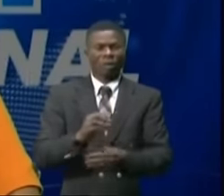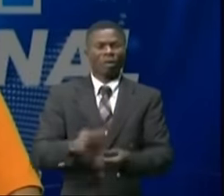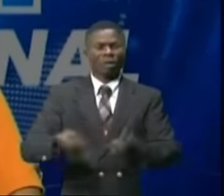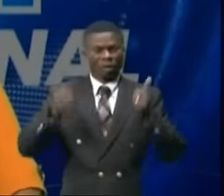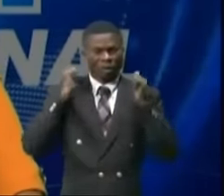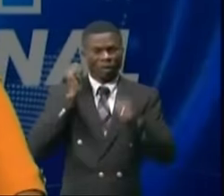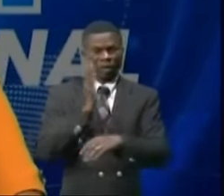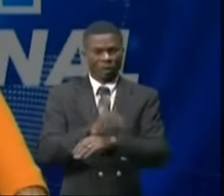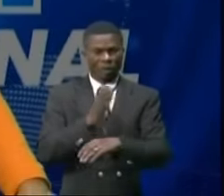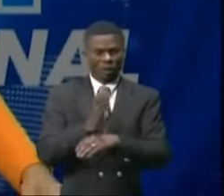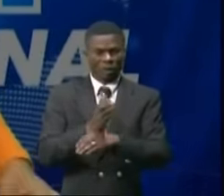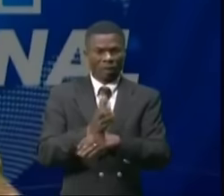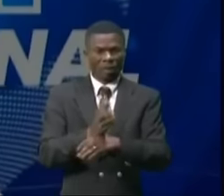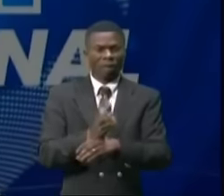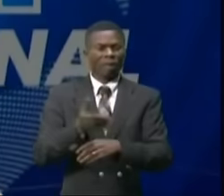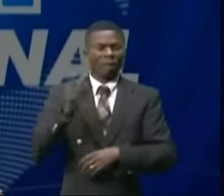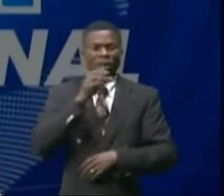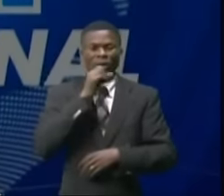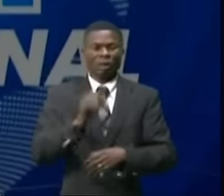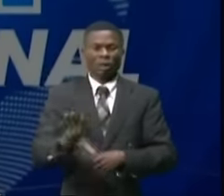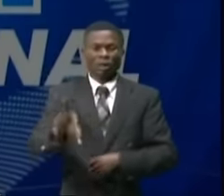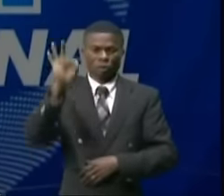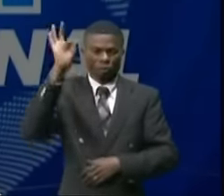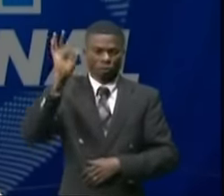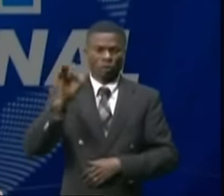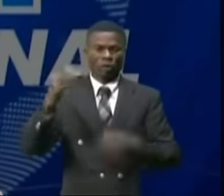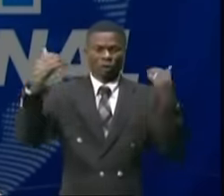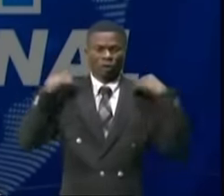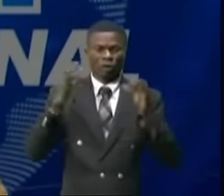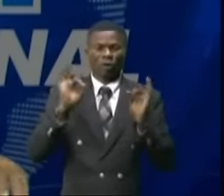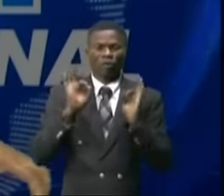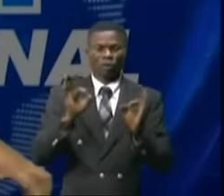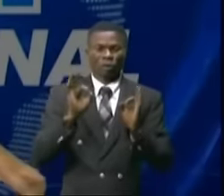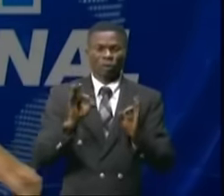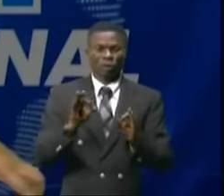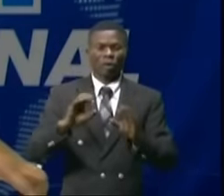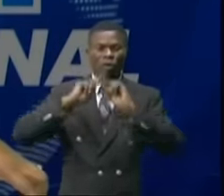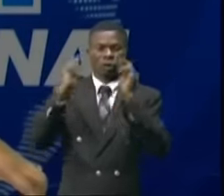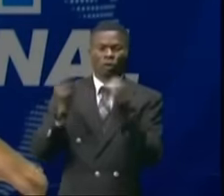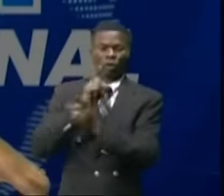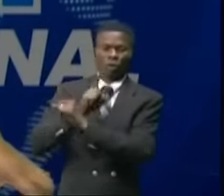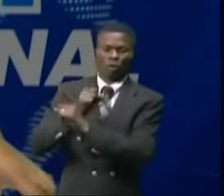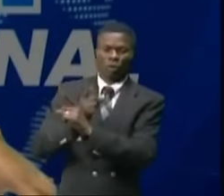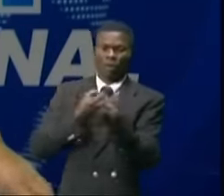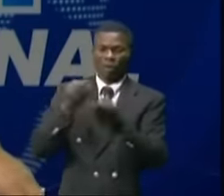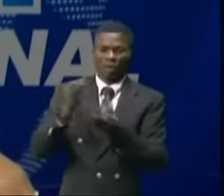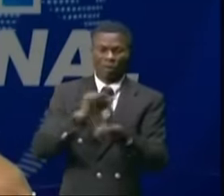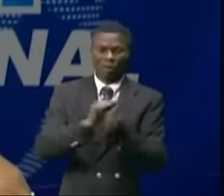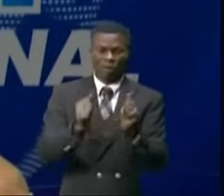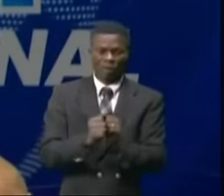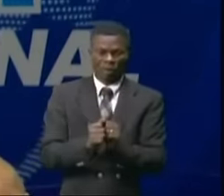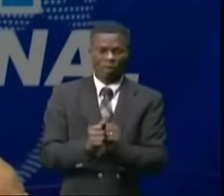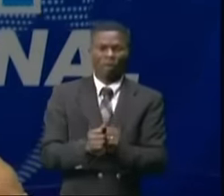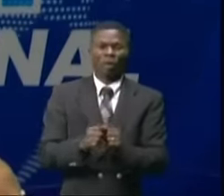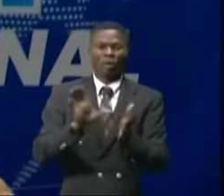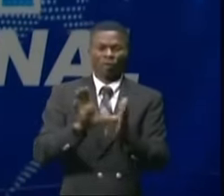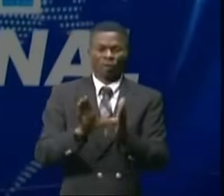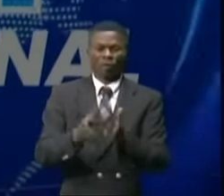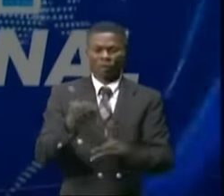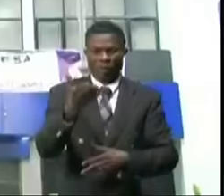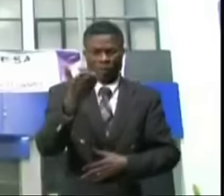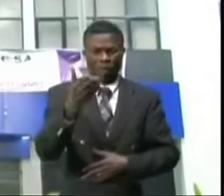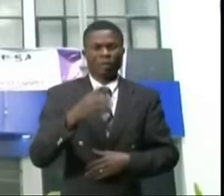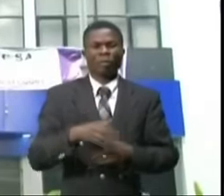Le refus du conseil d'entériner la nomination du nouveau DG, le syndicat explique les faits dans ce reportage de Jean-Pierre Ndolo